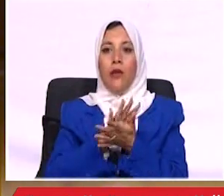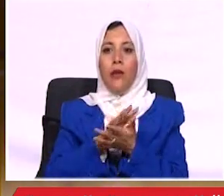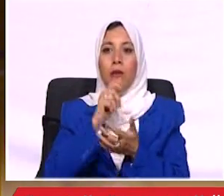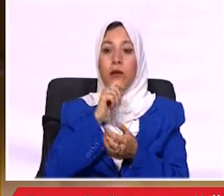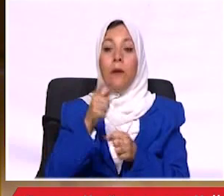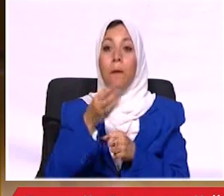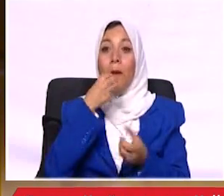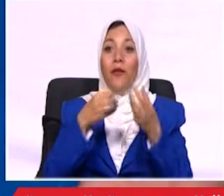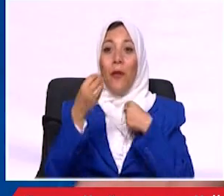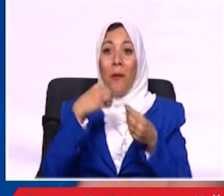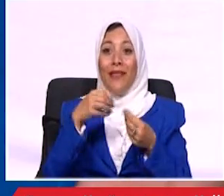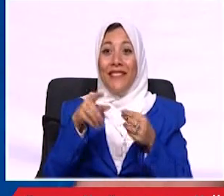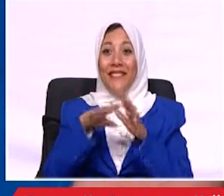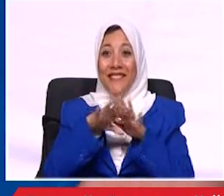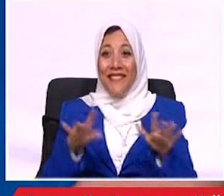المطاعم؟